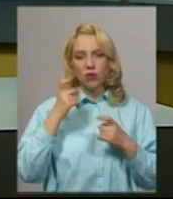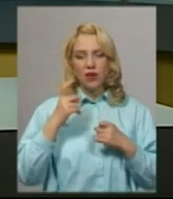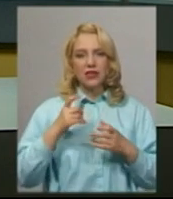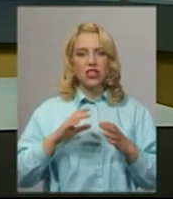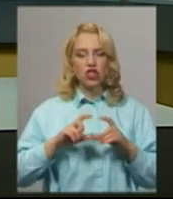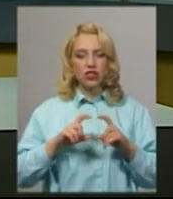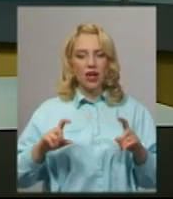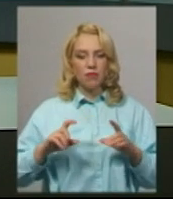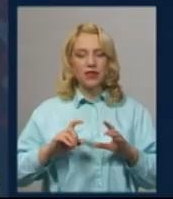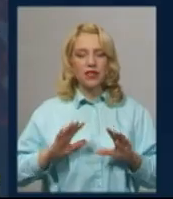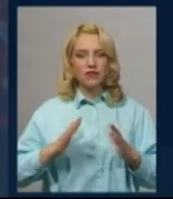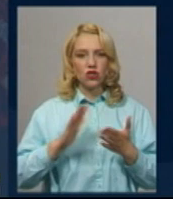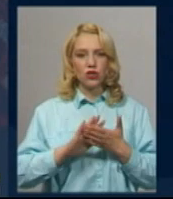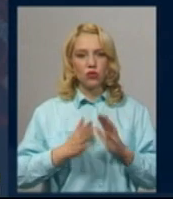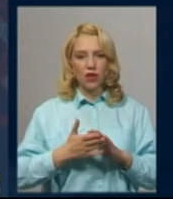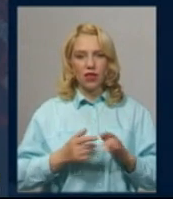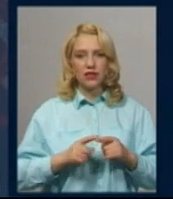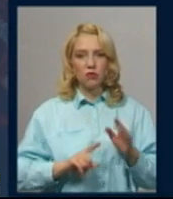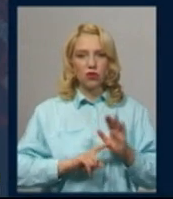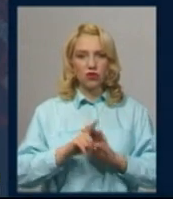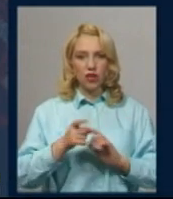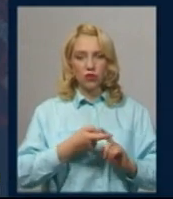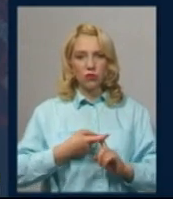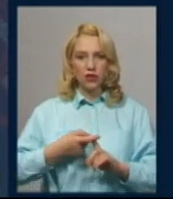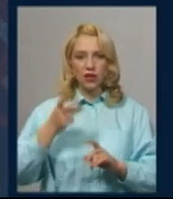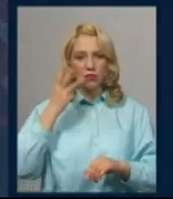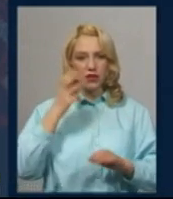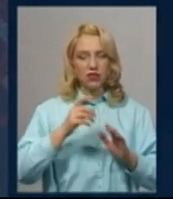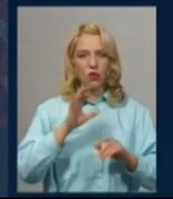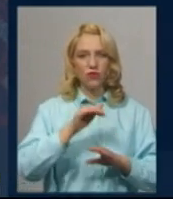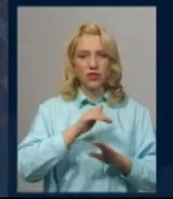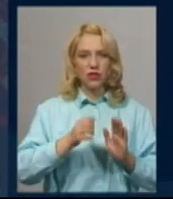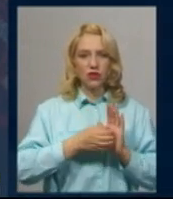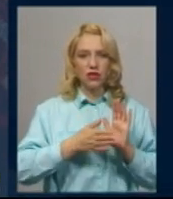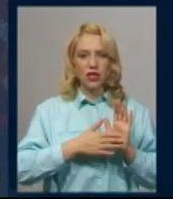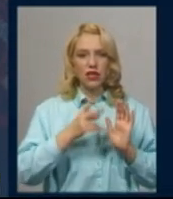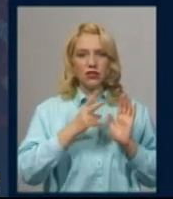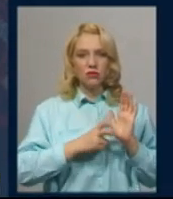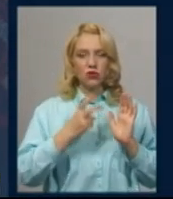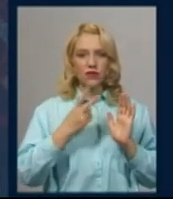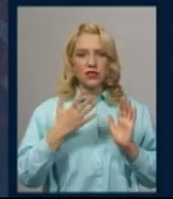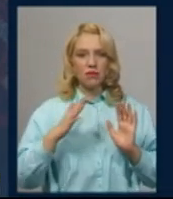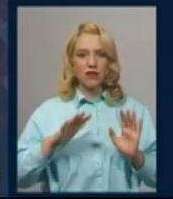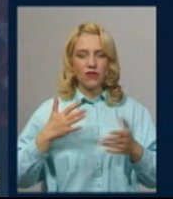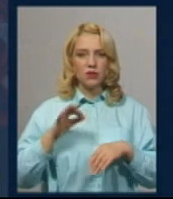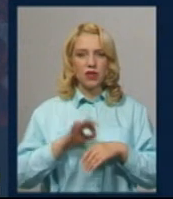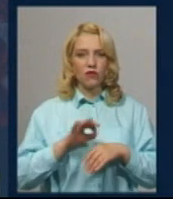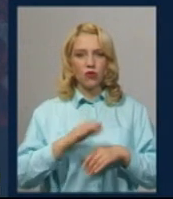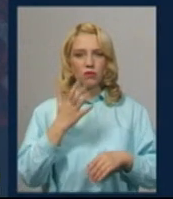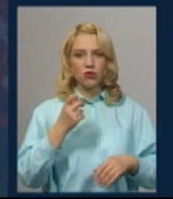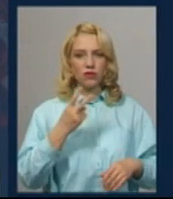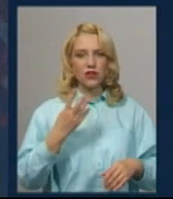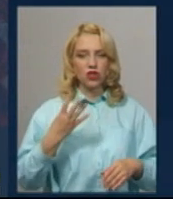За її словами, від початку пандемії на Хмельниччині офіційно зареєстровано 725 випадків захворювання, 524